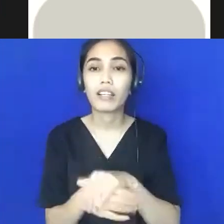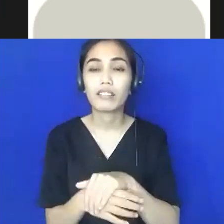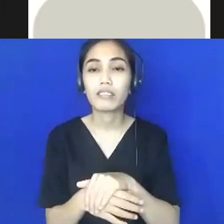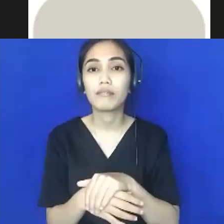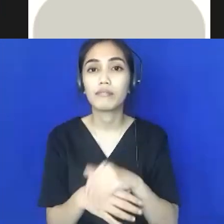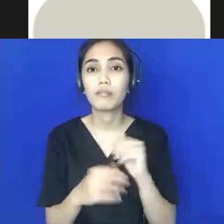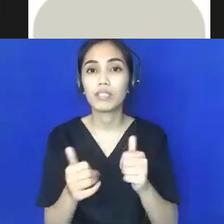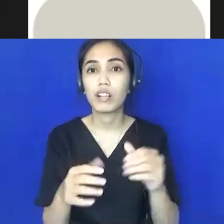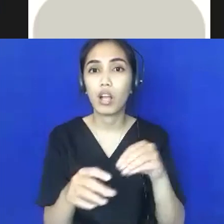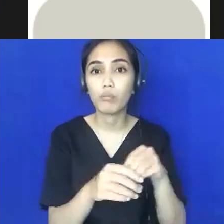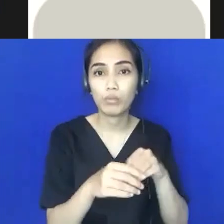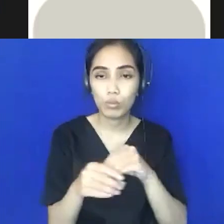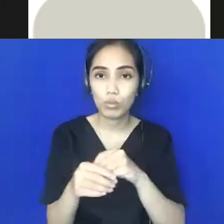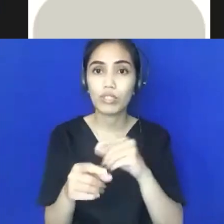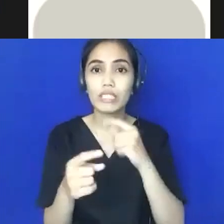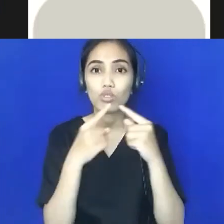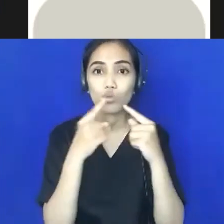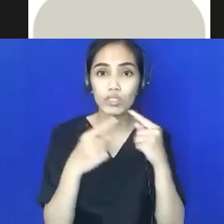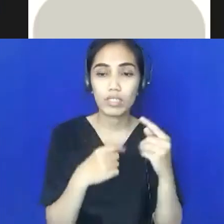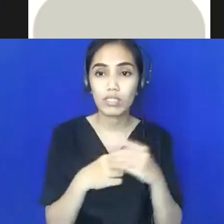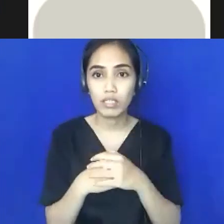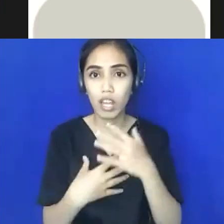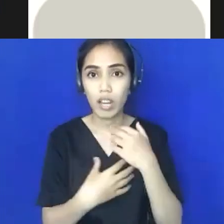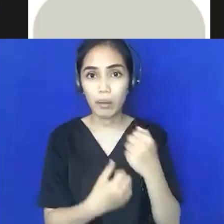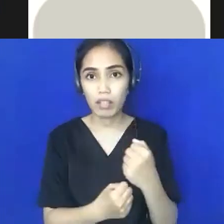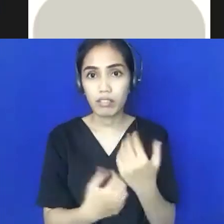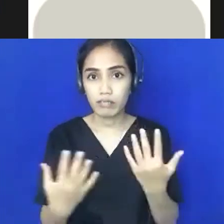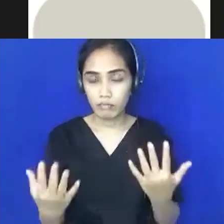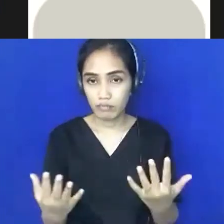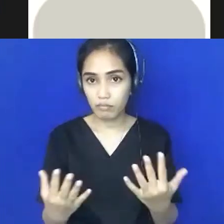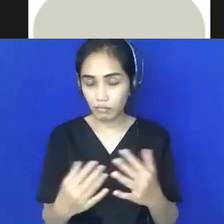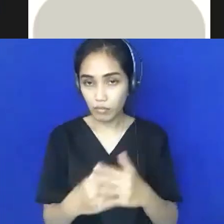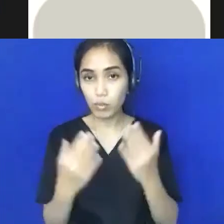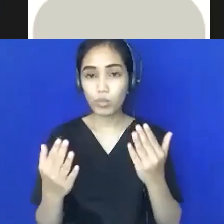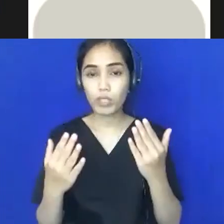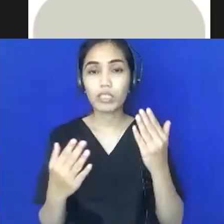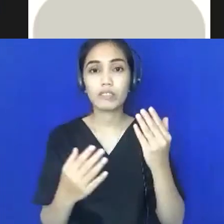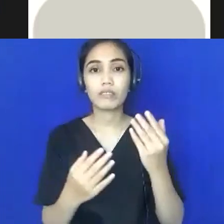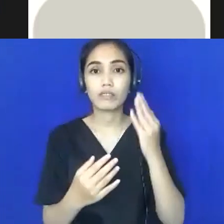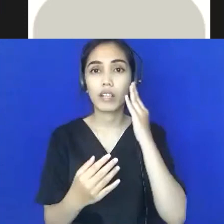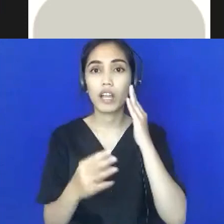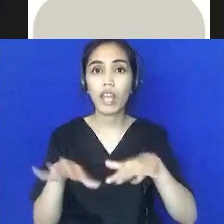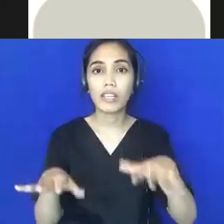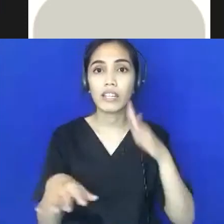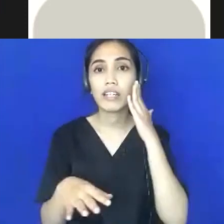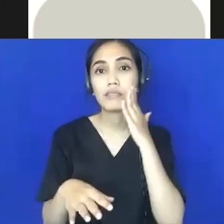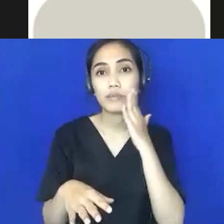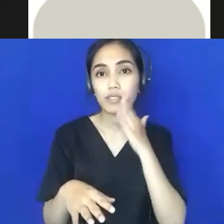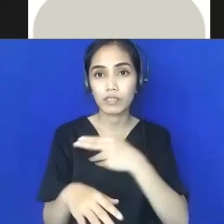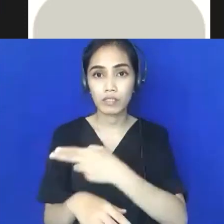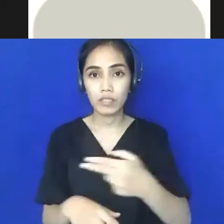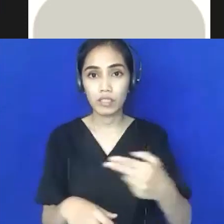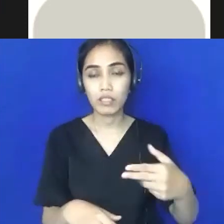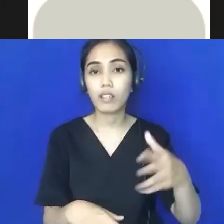bisa bergabung dalam diskusi ini. Harapan saya, semoga semua remaja Indonesia yang mendengar